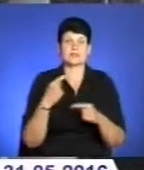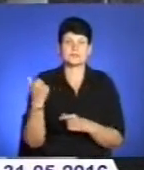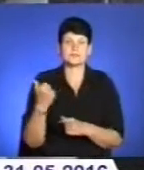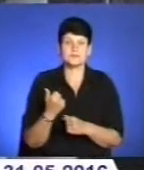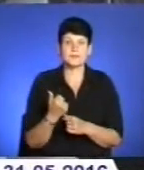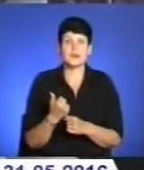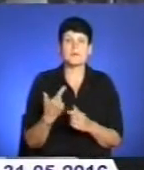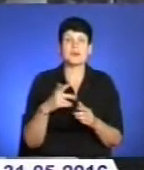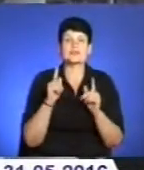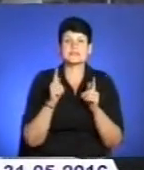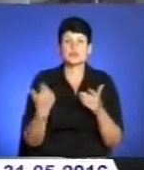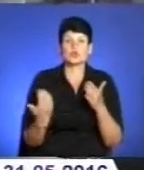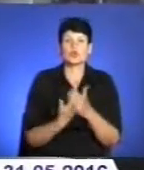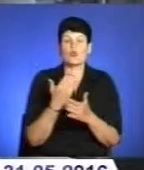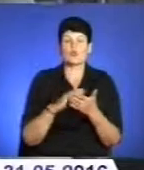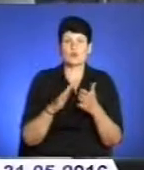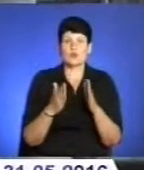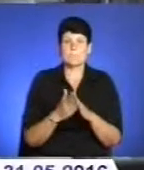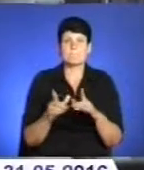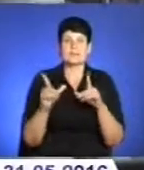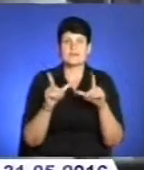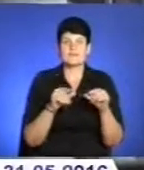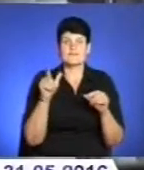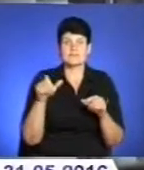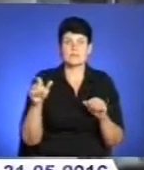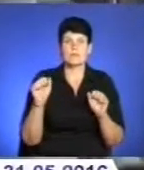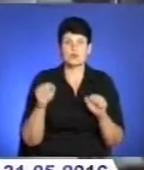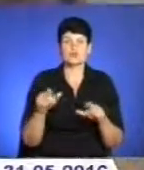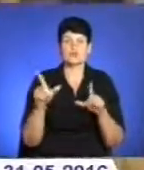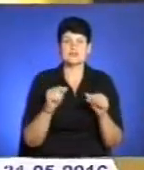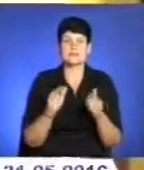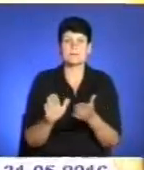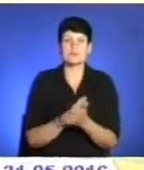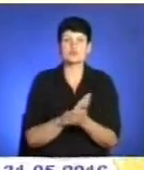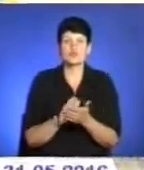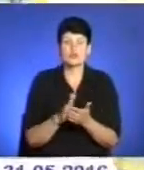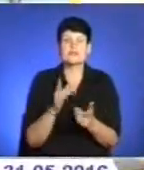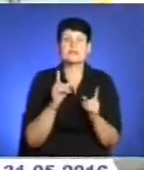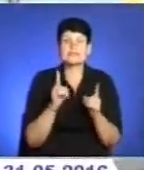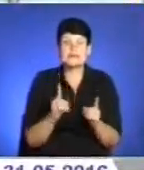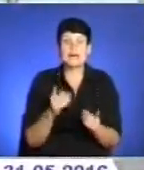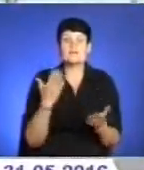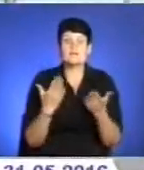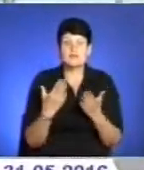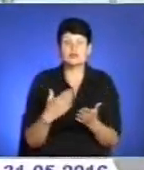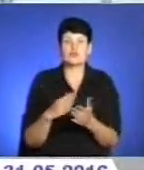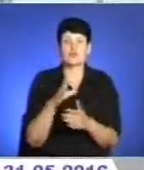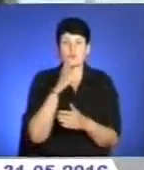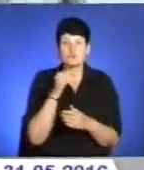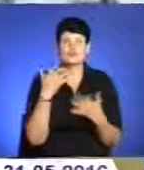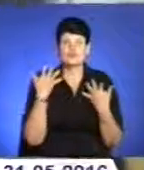згідно нового договору з перевізниками, відтепер зможуть їздити безкоштовно, навіть якщо у маршрутці уже є 3 інших пільговики.